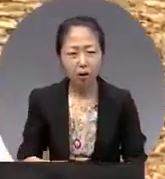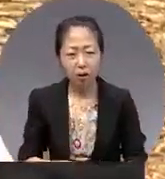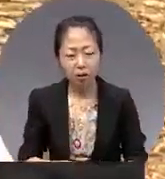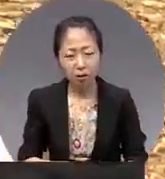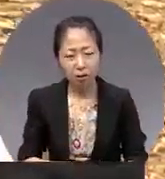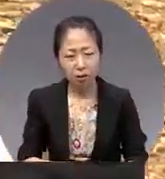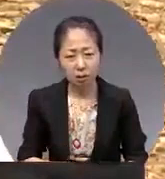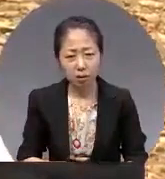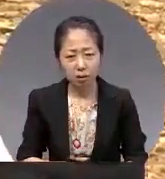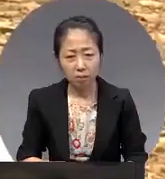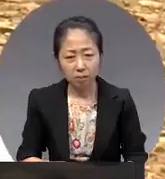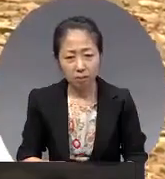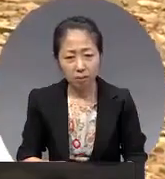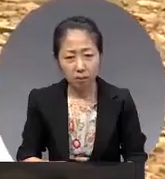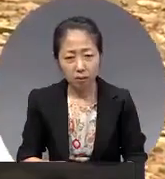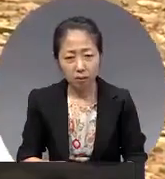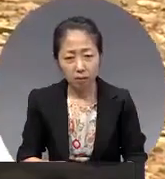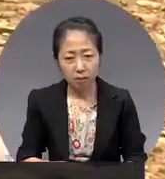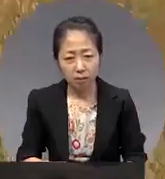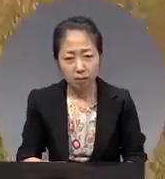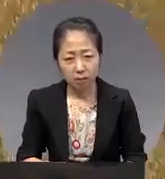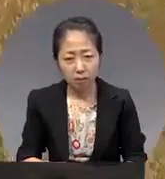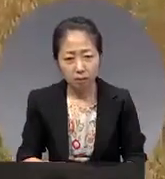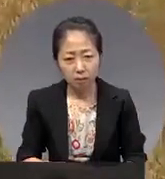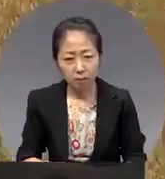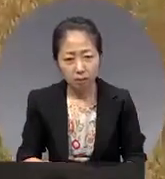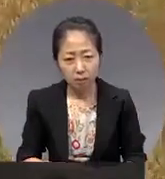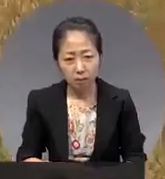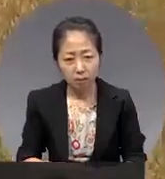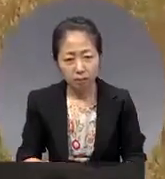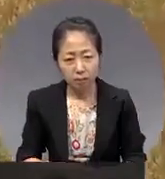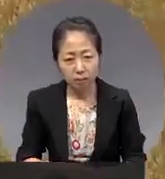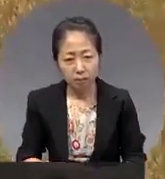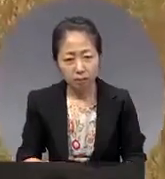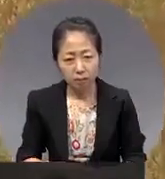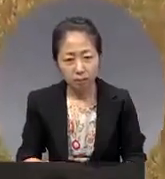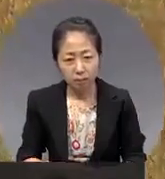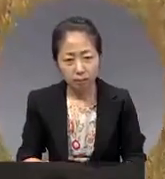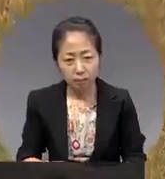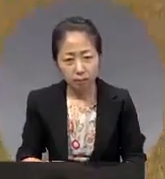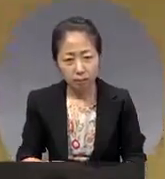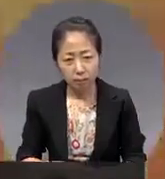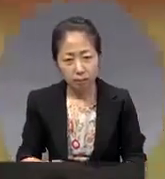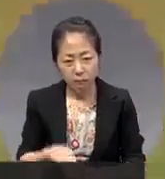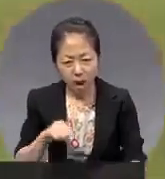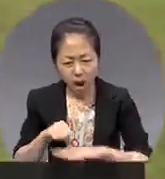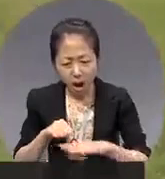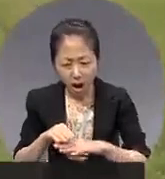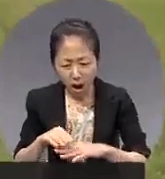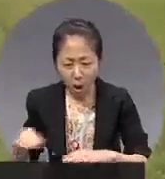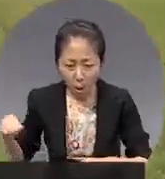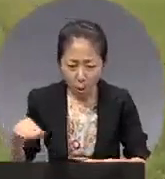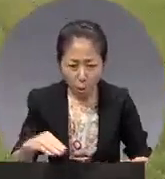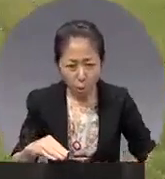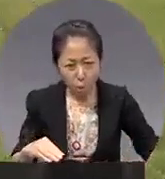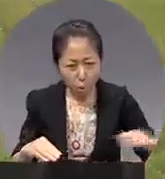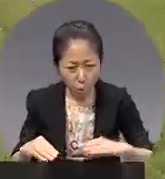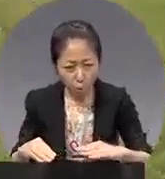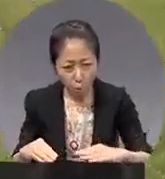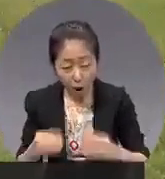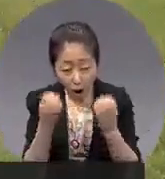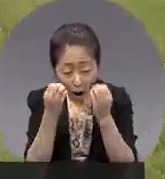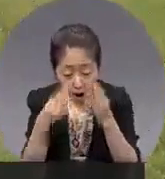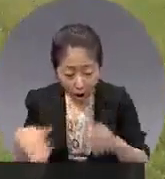얘기하시는 2기 이거라도 좀 있었으면 좋겠어요 얼마나 많은 차량이 오가는 제 보시는 것처럼 이렇게 없던 길에